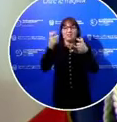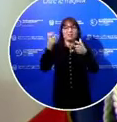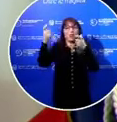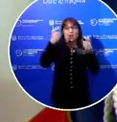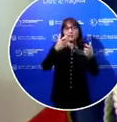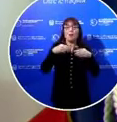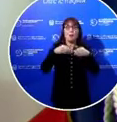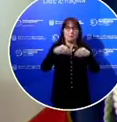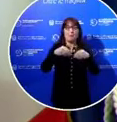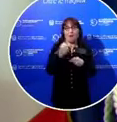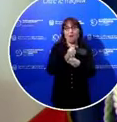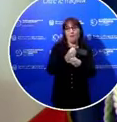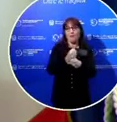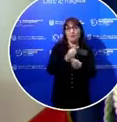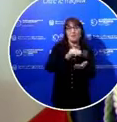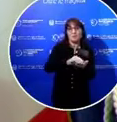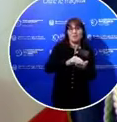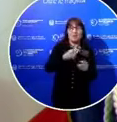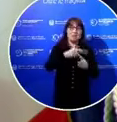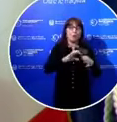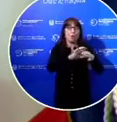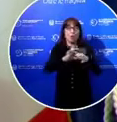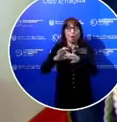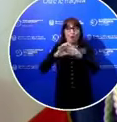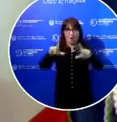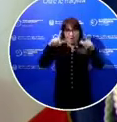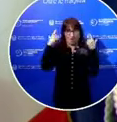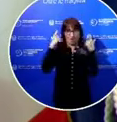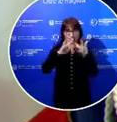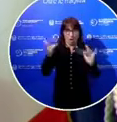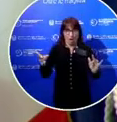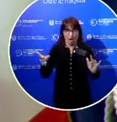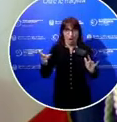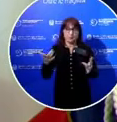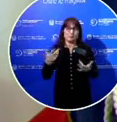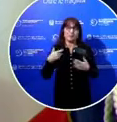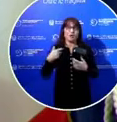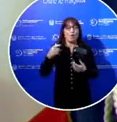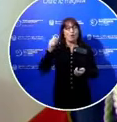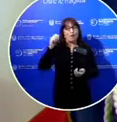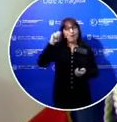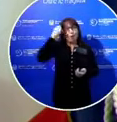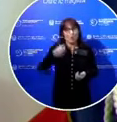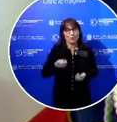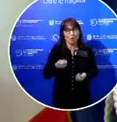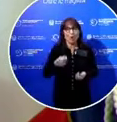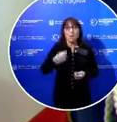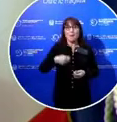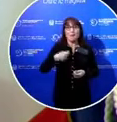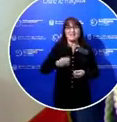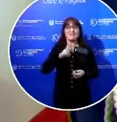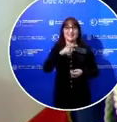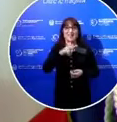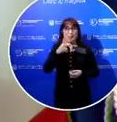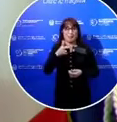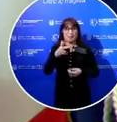ai lavori in presenza ed in collegamento. Ho l'onore di dare lettura del messaggio del Presidente della